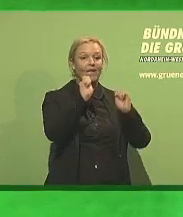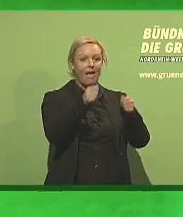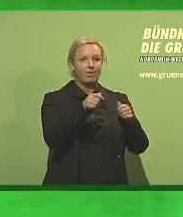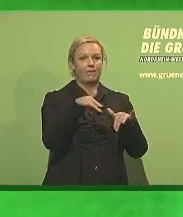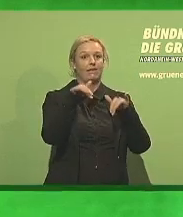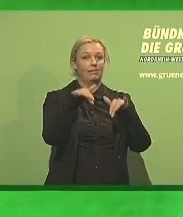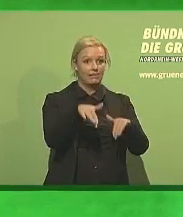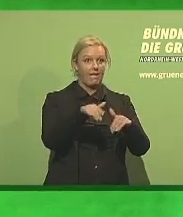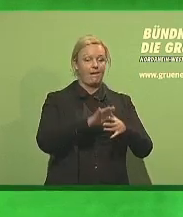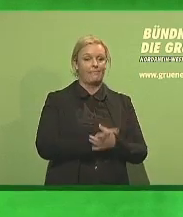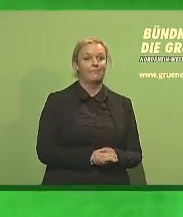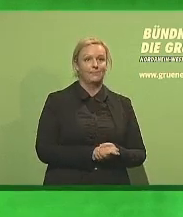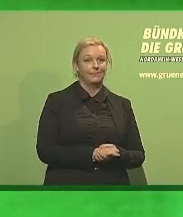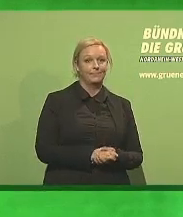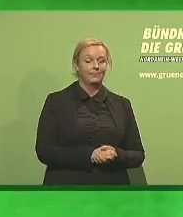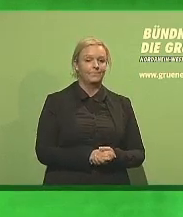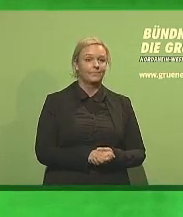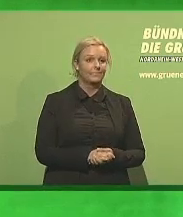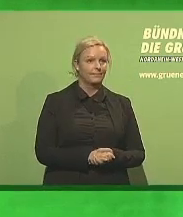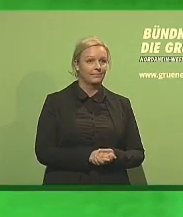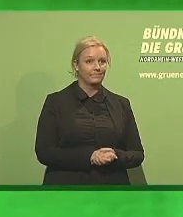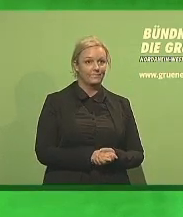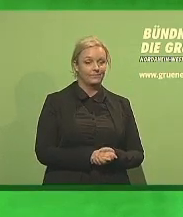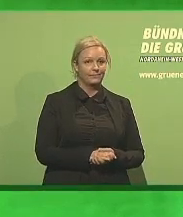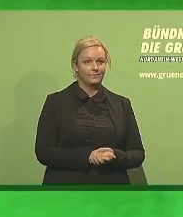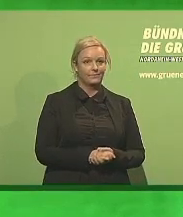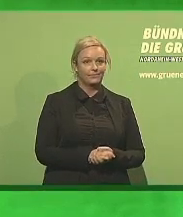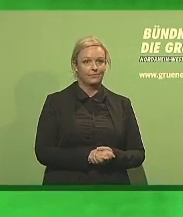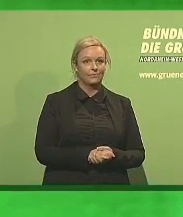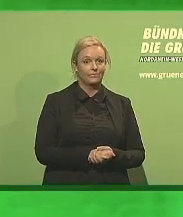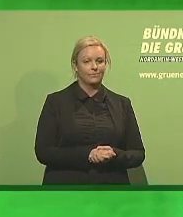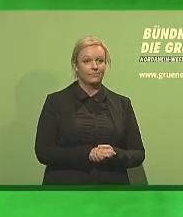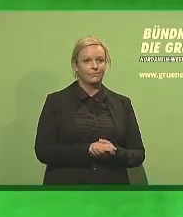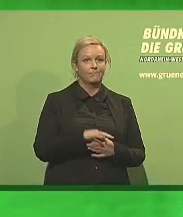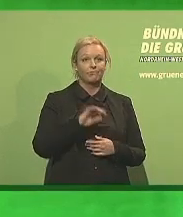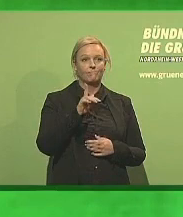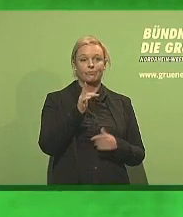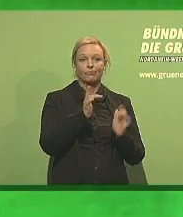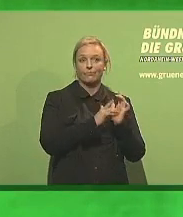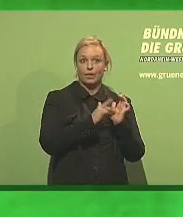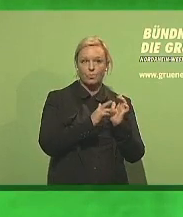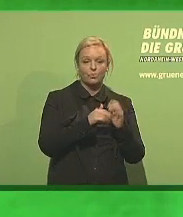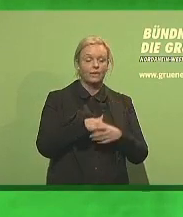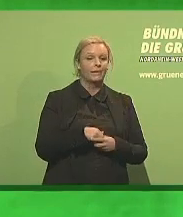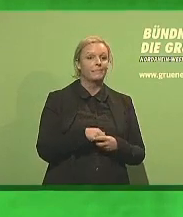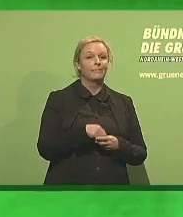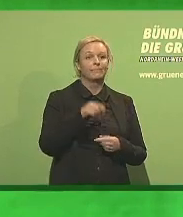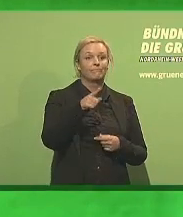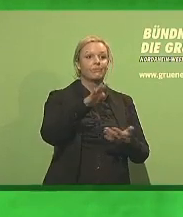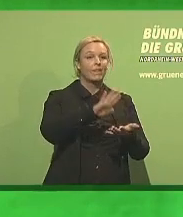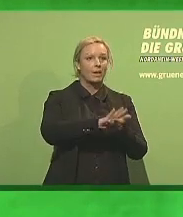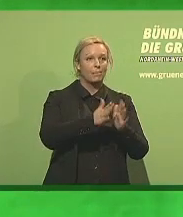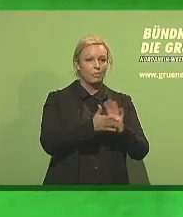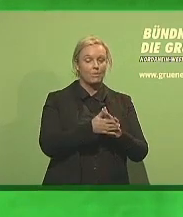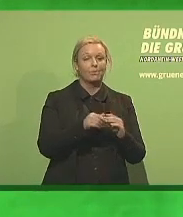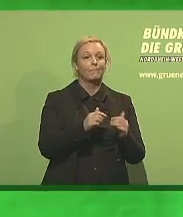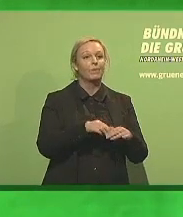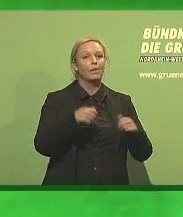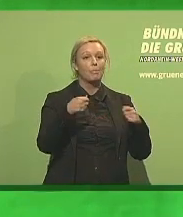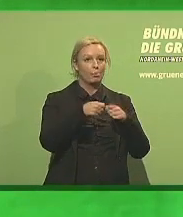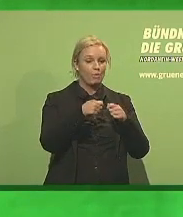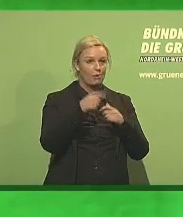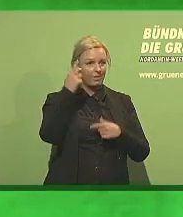Antrag entsprechend zuvor. Und das Ganze hat den Hintergrund, dass dieses Abkommen ja im Bundesrat dank